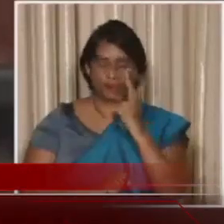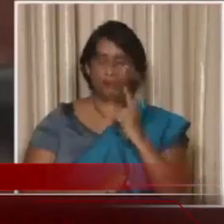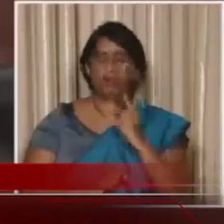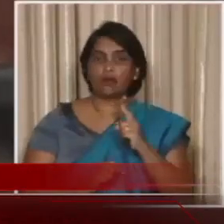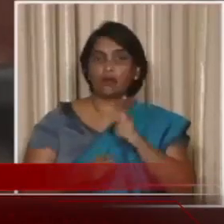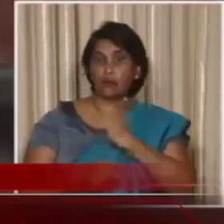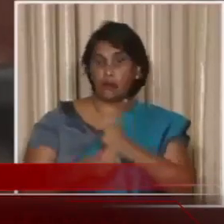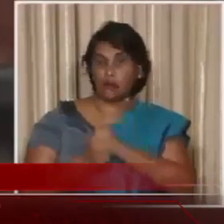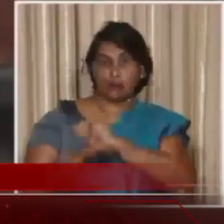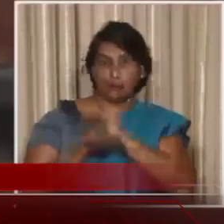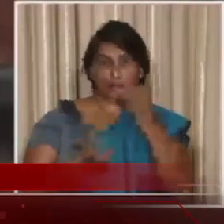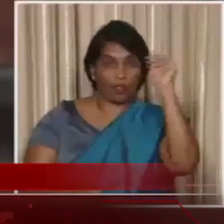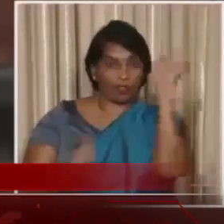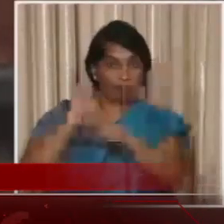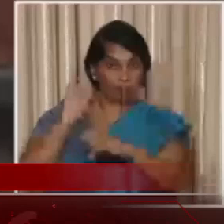භාණ්ඩාගාරයට එන ධනය